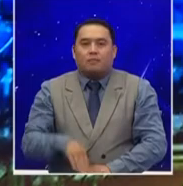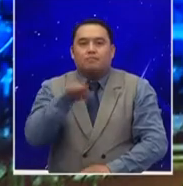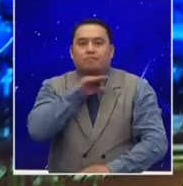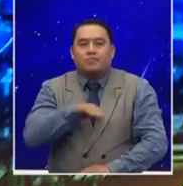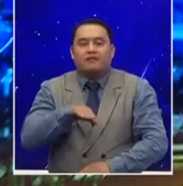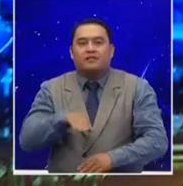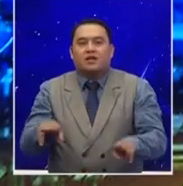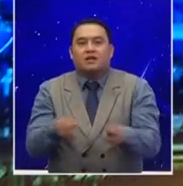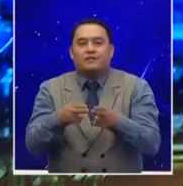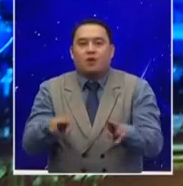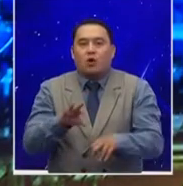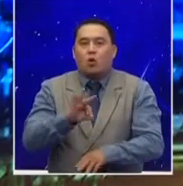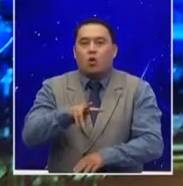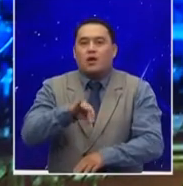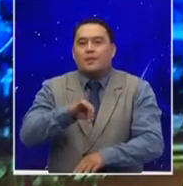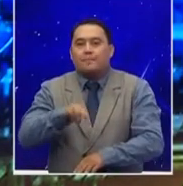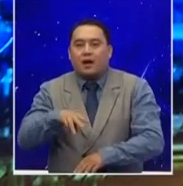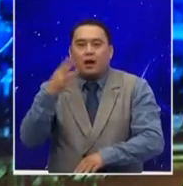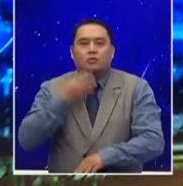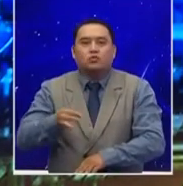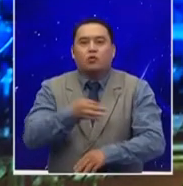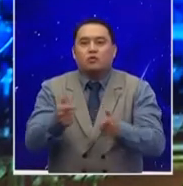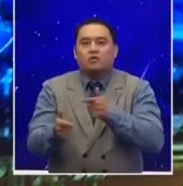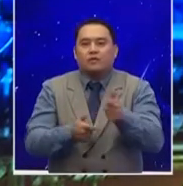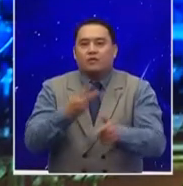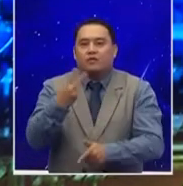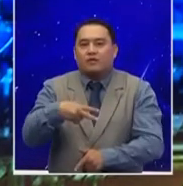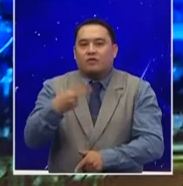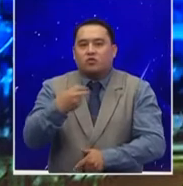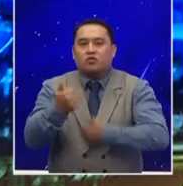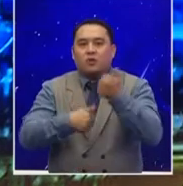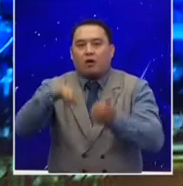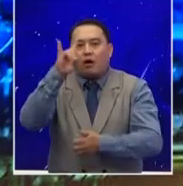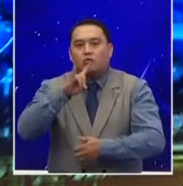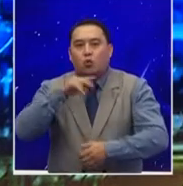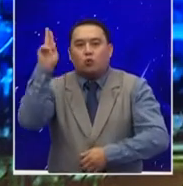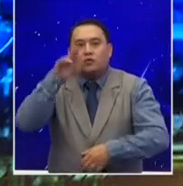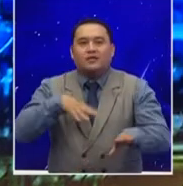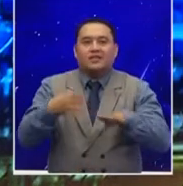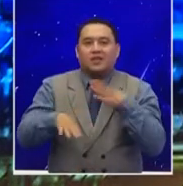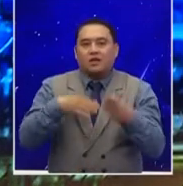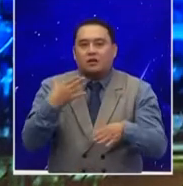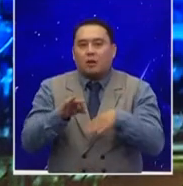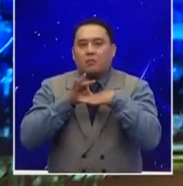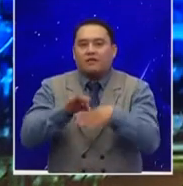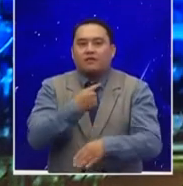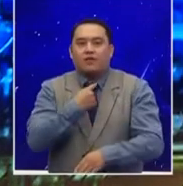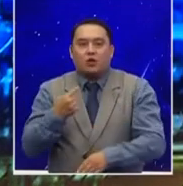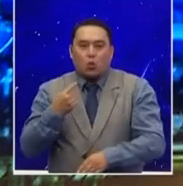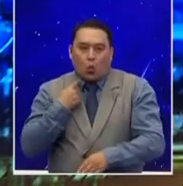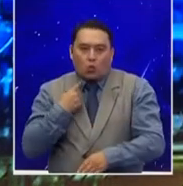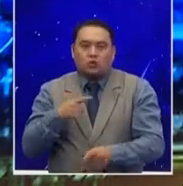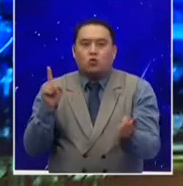Профессиональный регбийный клуб «Олимп» Алматинской области готовится к 22-му чемпионату Казахстана. Учебно-тренировочный сбор проходит в